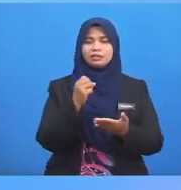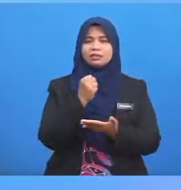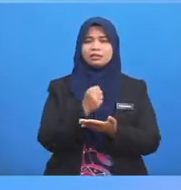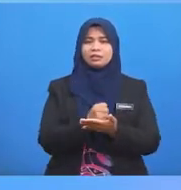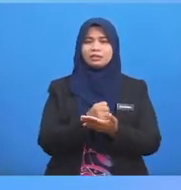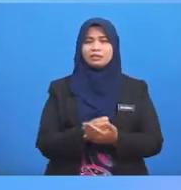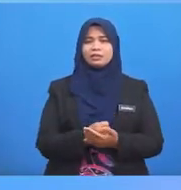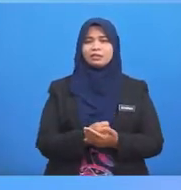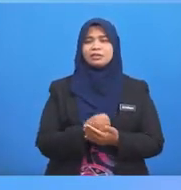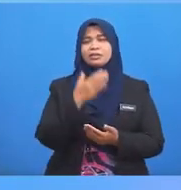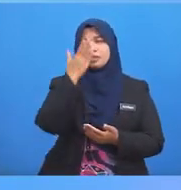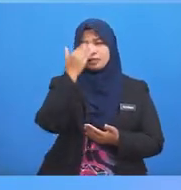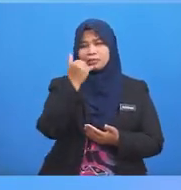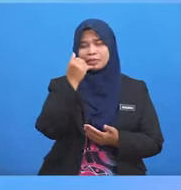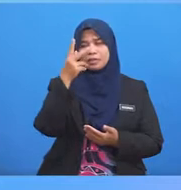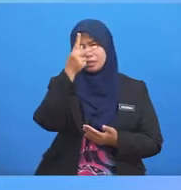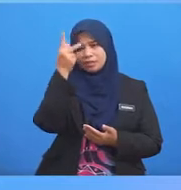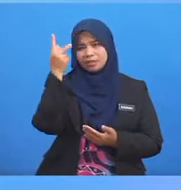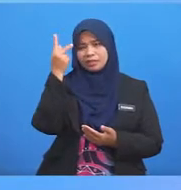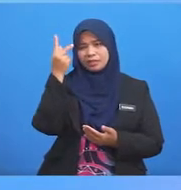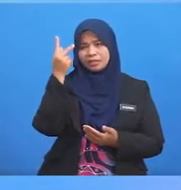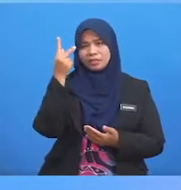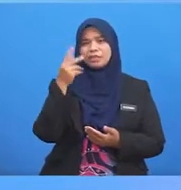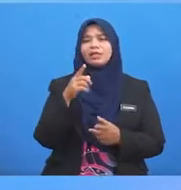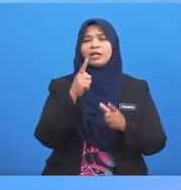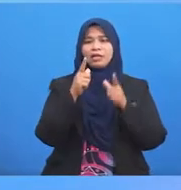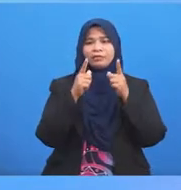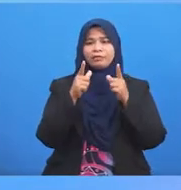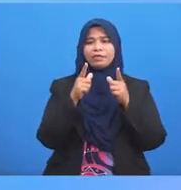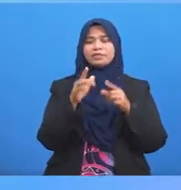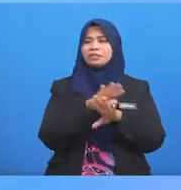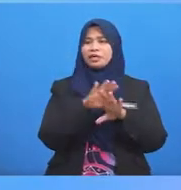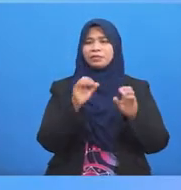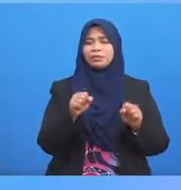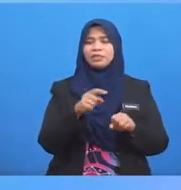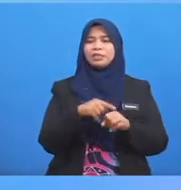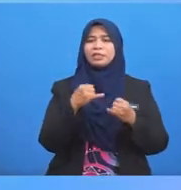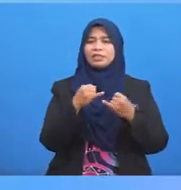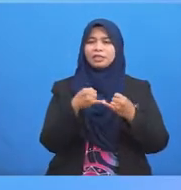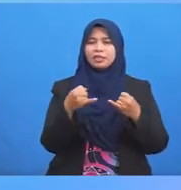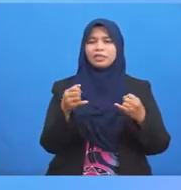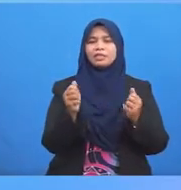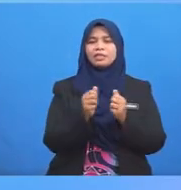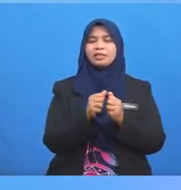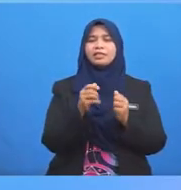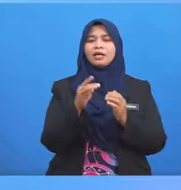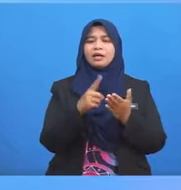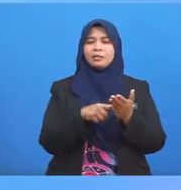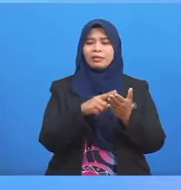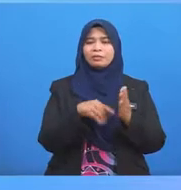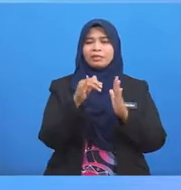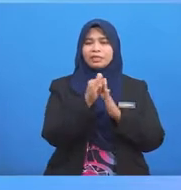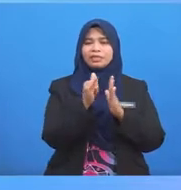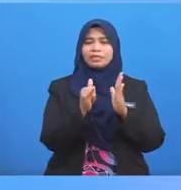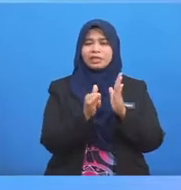sah. Kenapa? Kerana sirah Al-Kafalah tidak boleh diikat dengan sebarang syarat